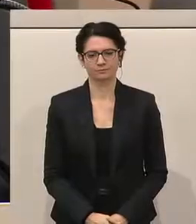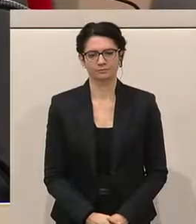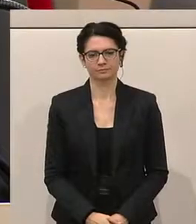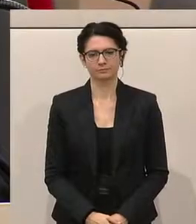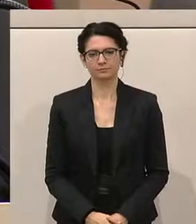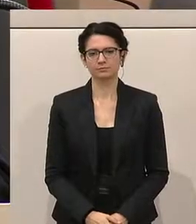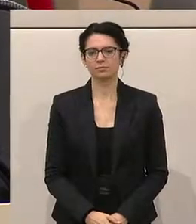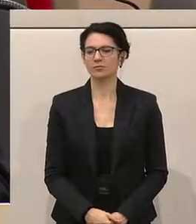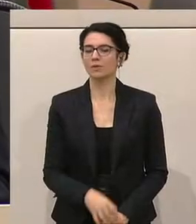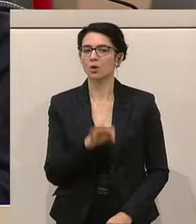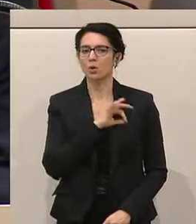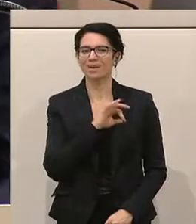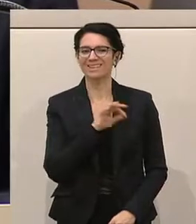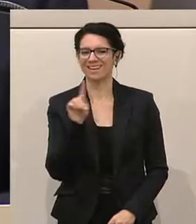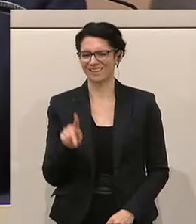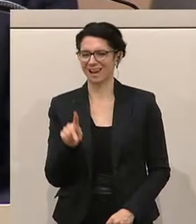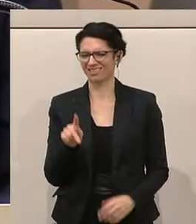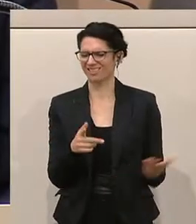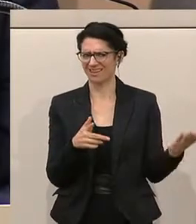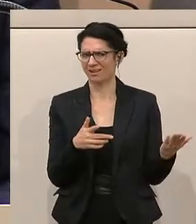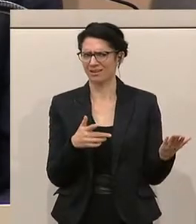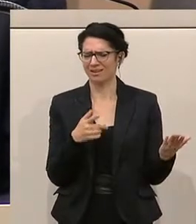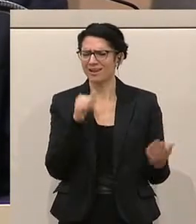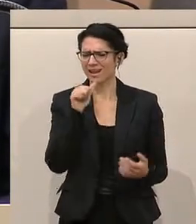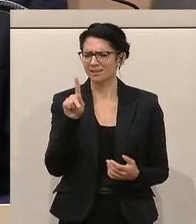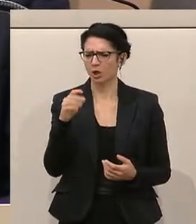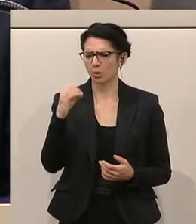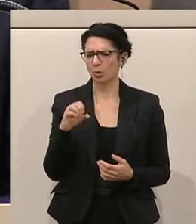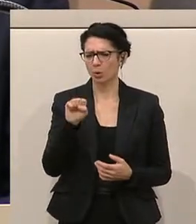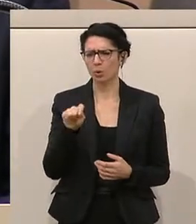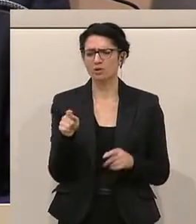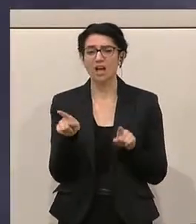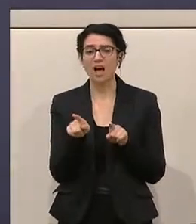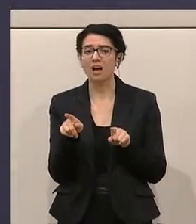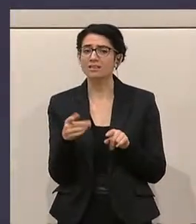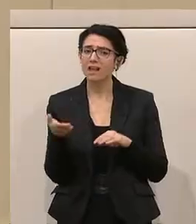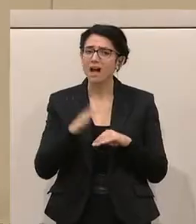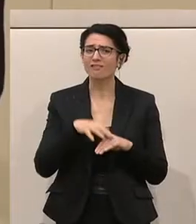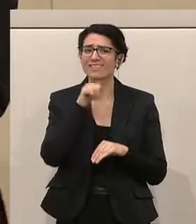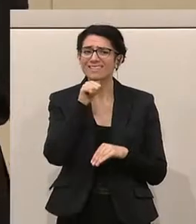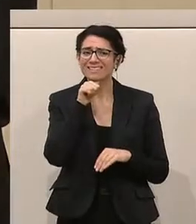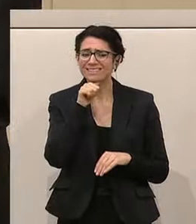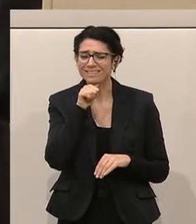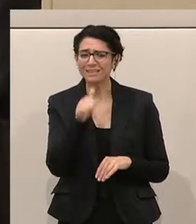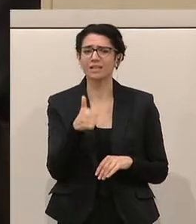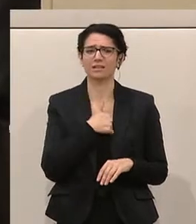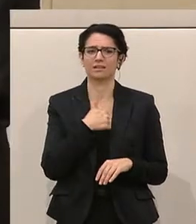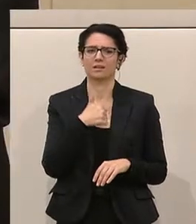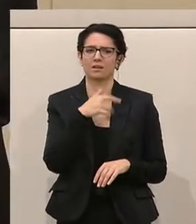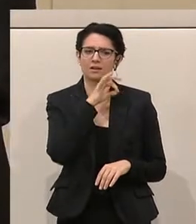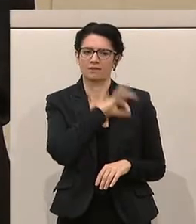Und Herr Kollege Greiner, ich glaube, keine Köst auf nicht entnommene Gewinne. Sie haben da irgendwas falsch verstanden und auch